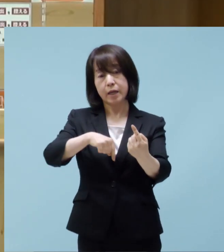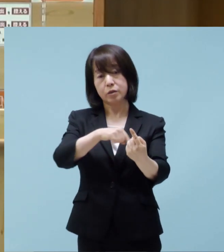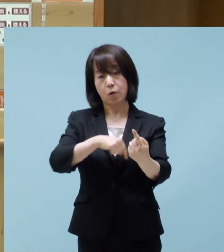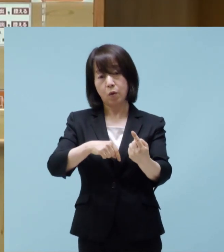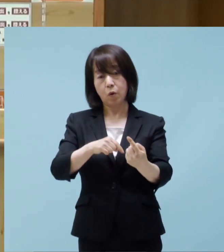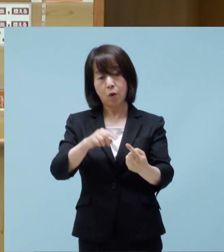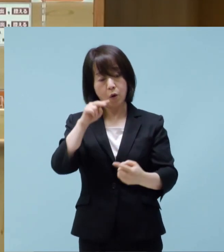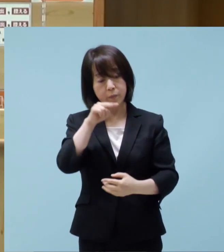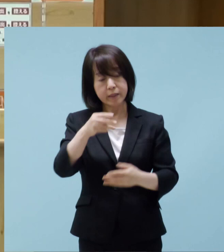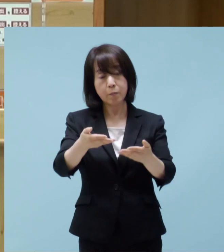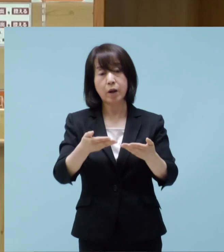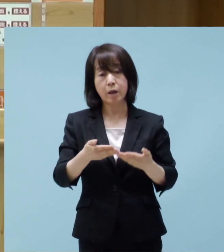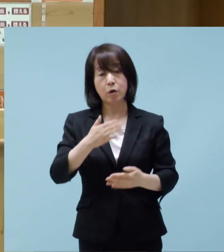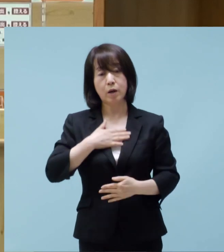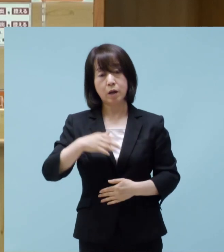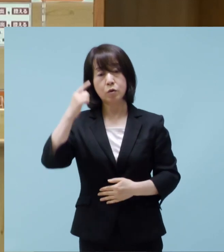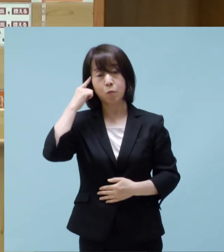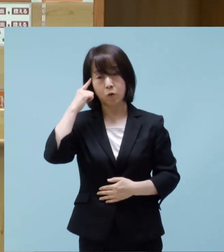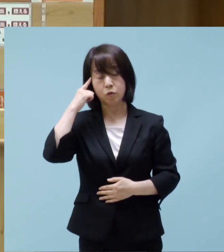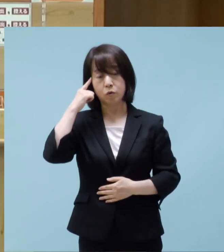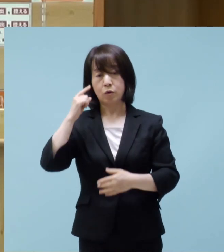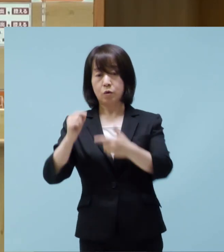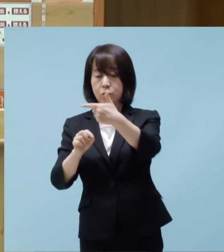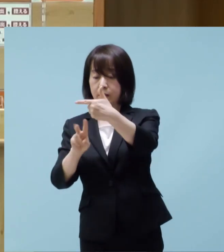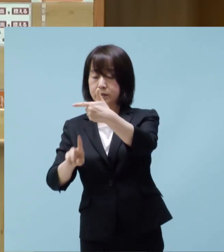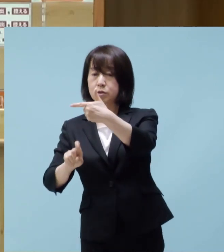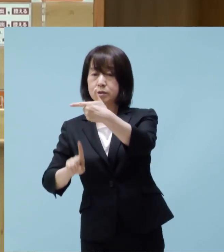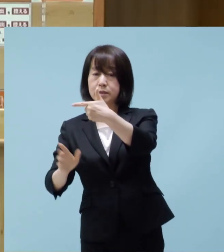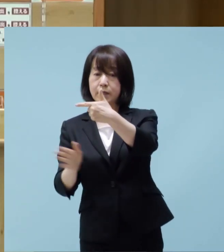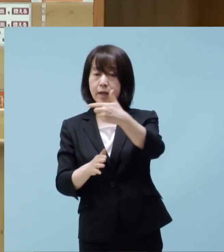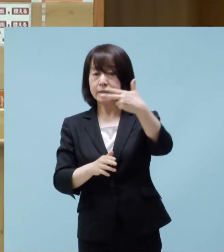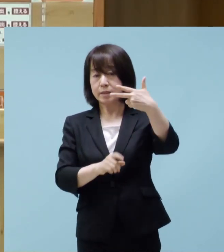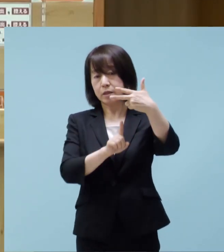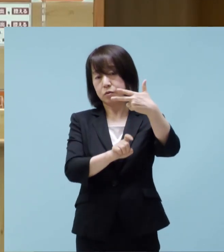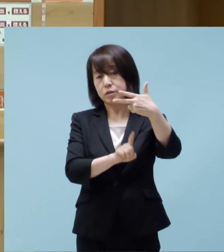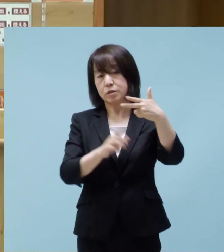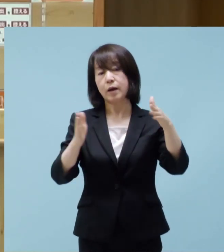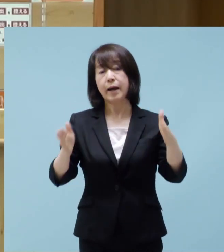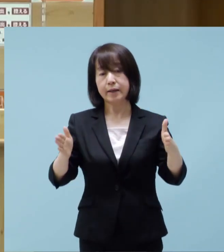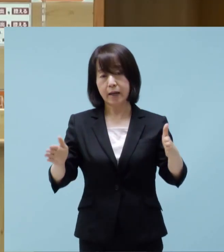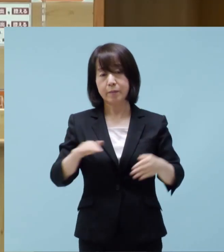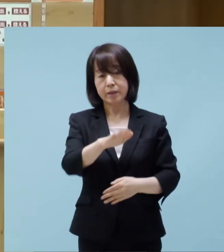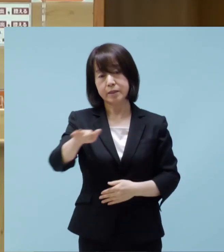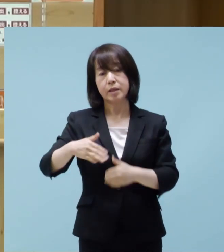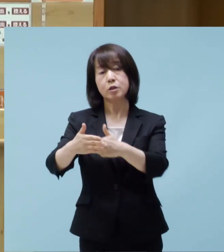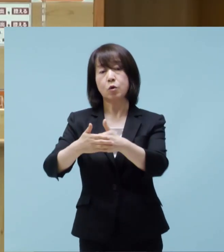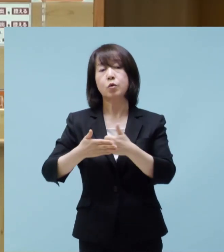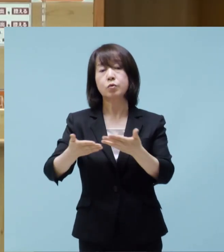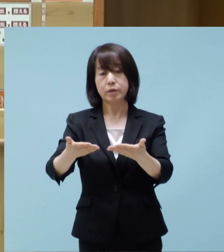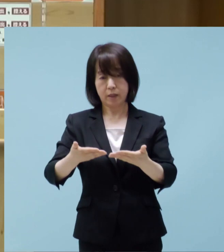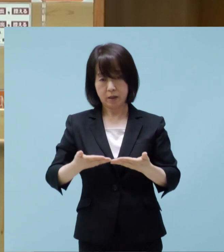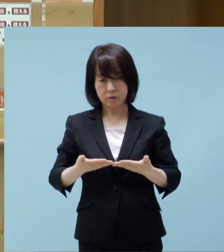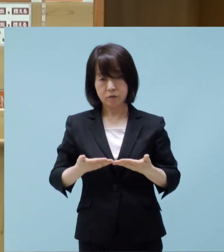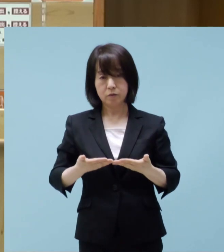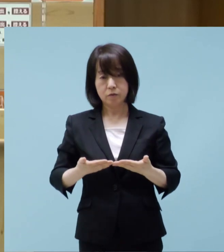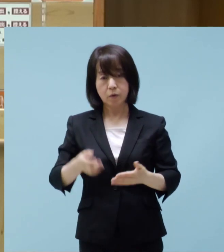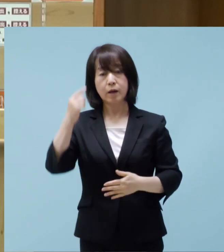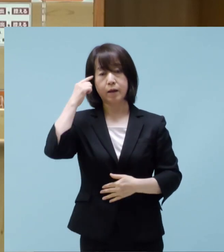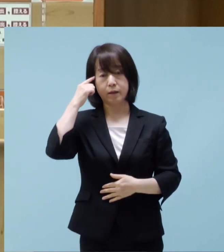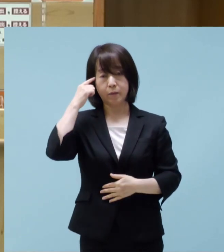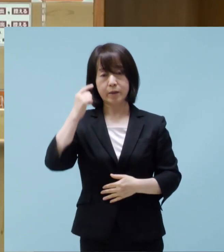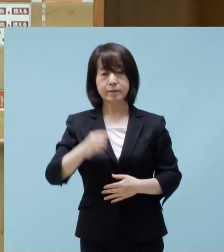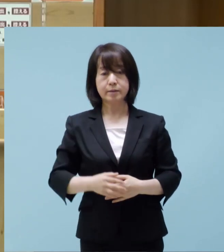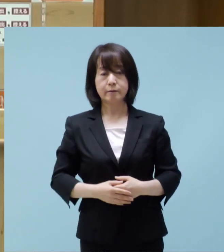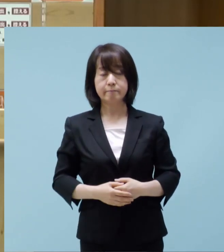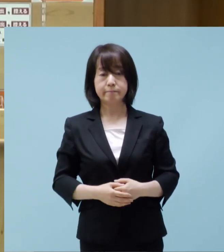21日から7月11日までの間、皆さんにご協力いただく、そういったことを想定します。 じゃ